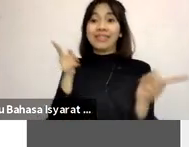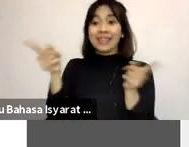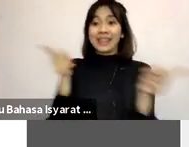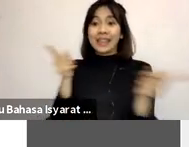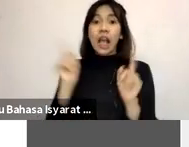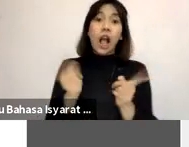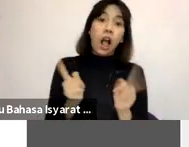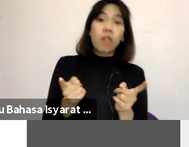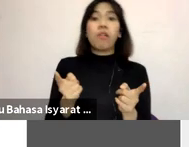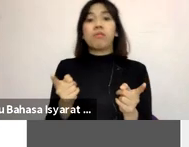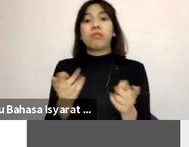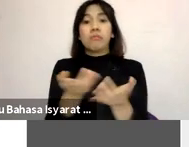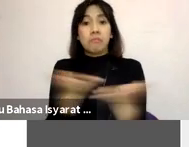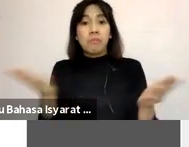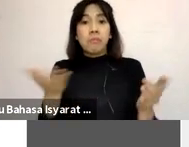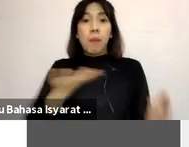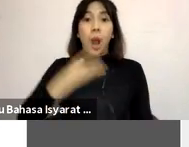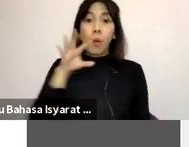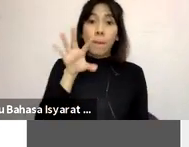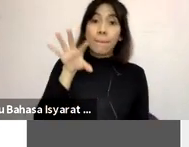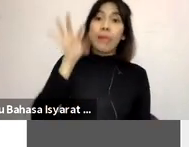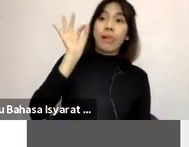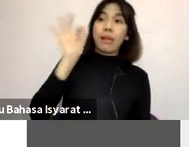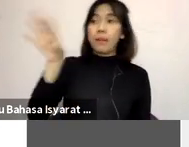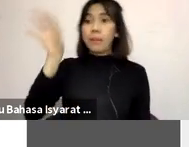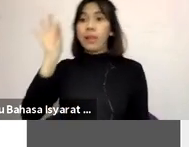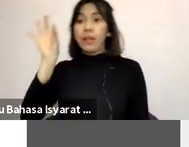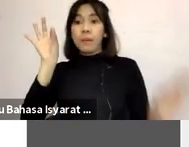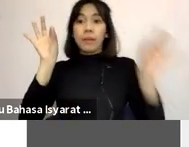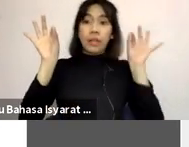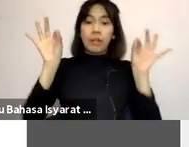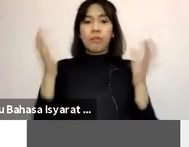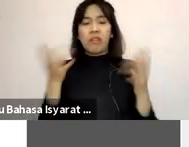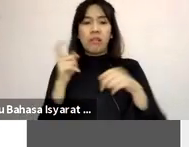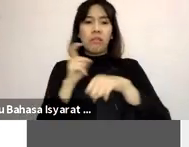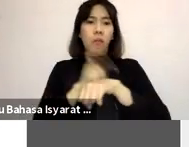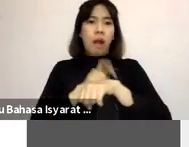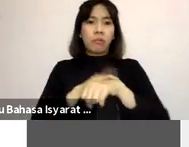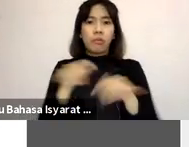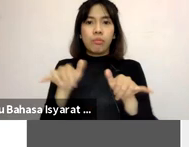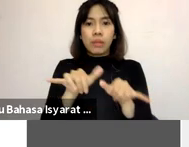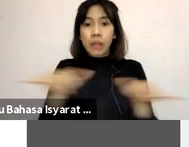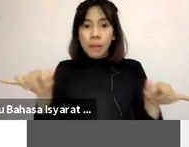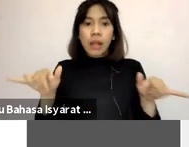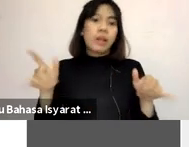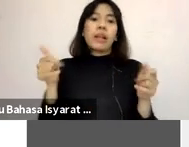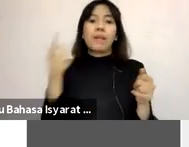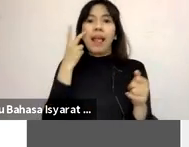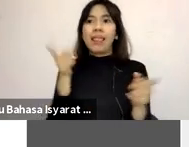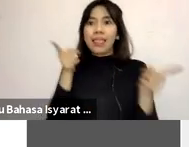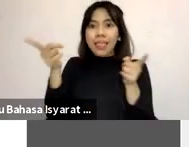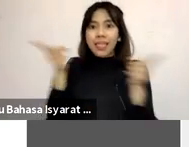memilih dan tidak semua bisa dilakukan pada saat yang sama maka pilihannya menjadi Cukup